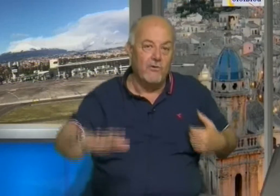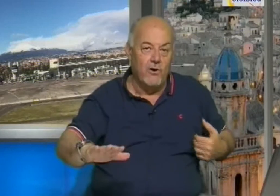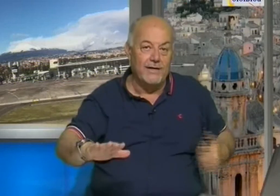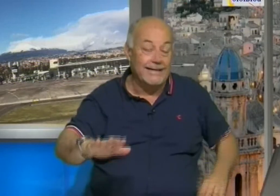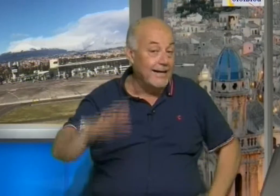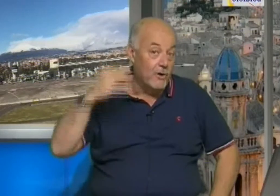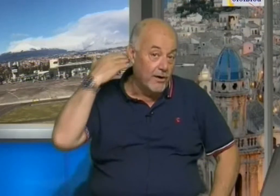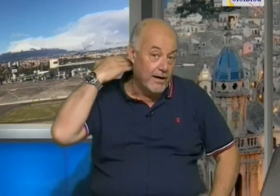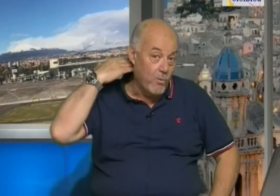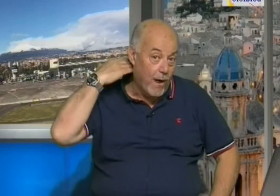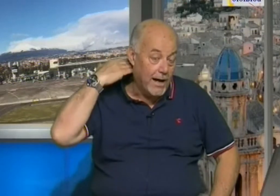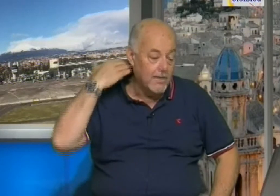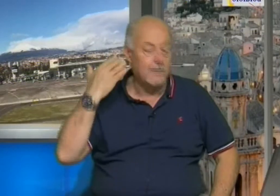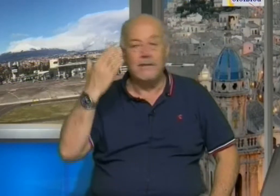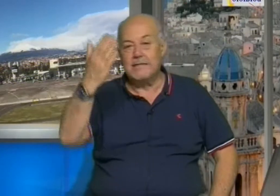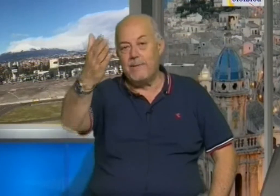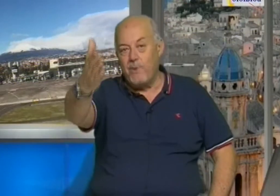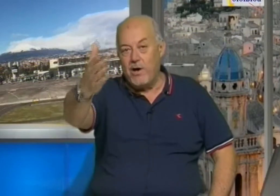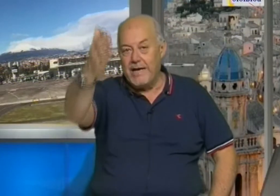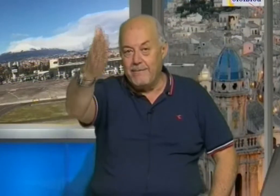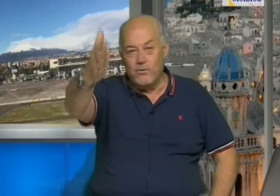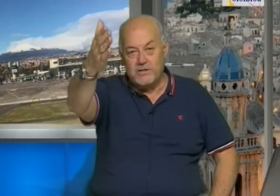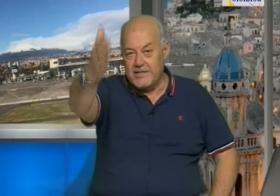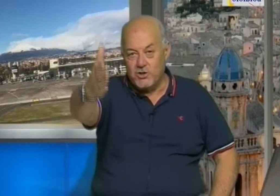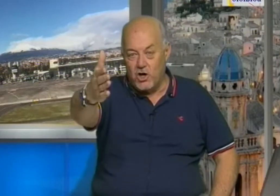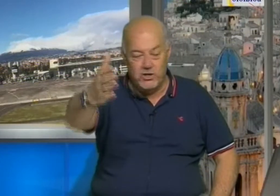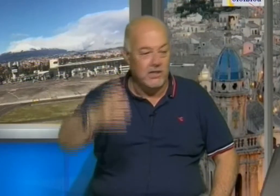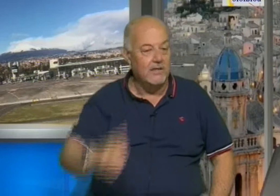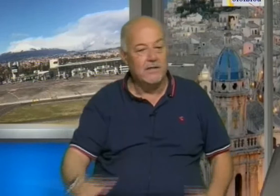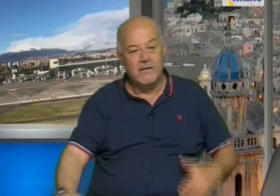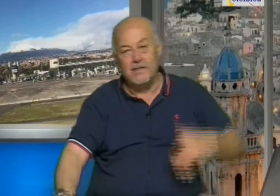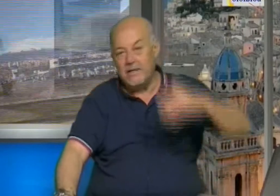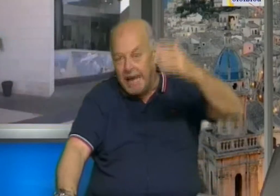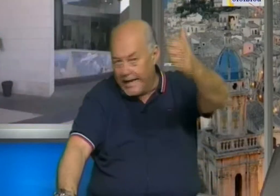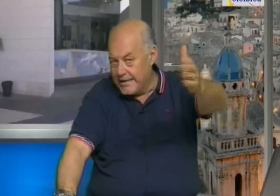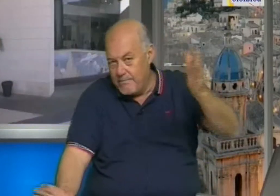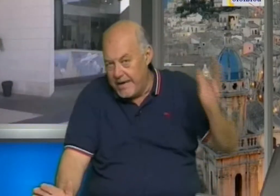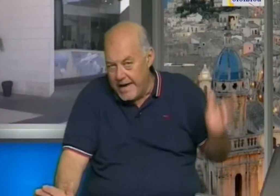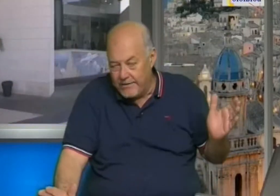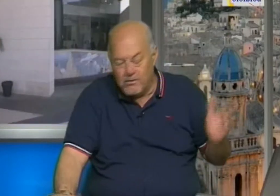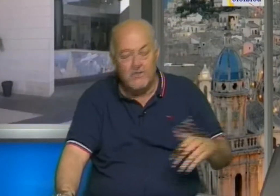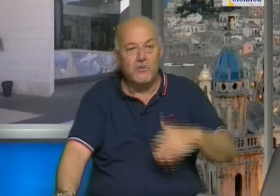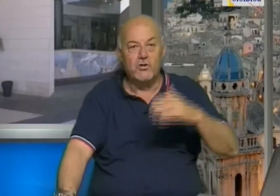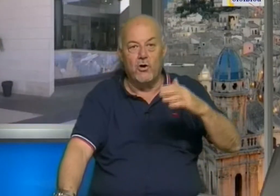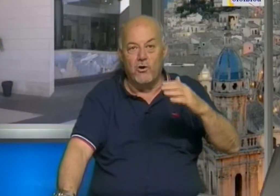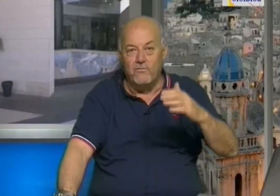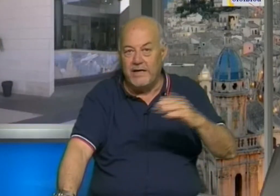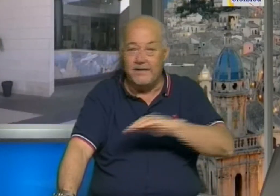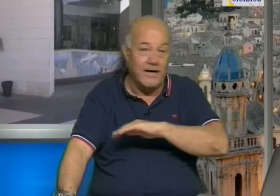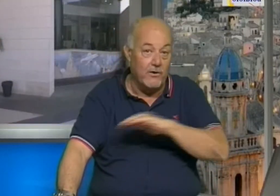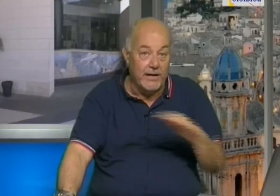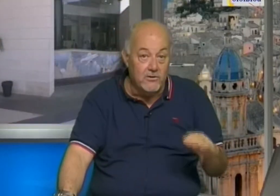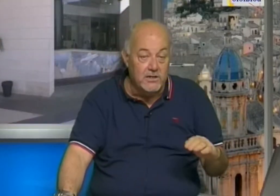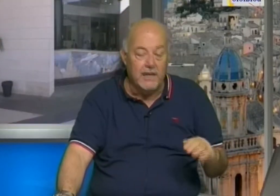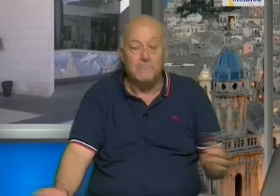tengono con il tallone qua. Se poi Gambuzza e soci, anche Di Bernardo, sono convinti